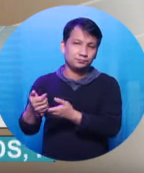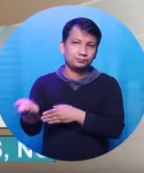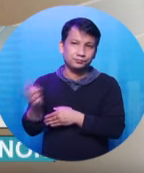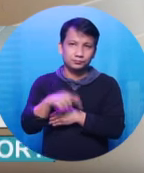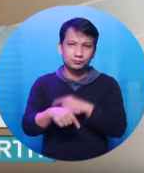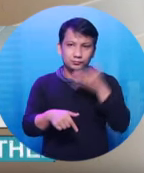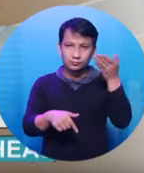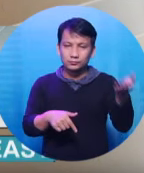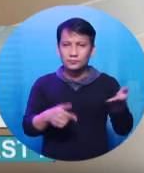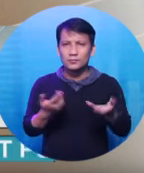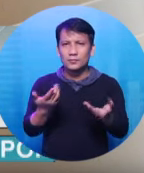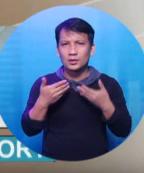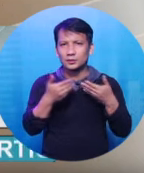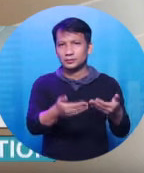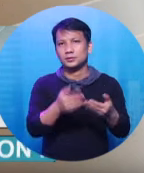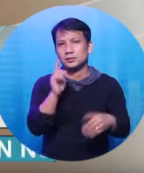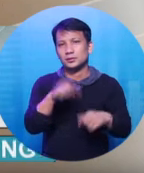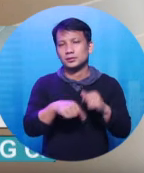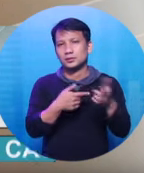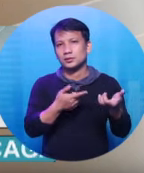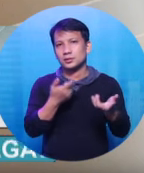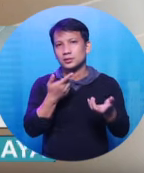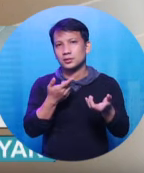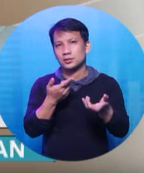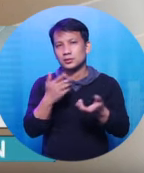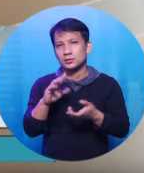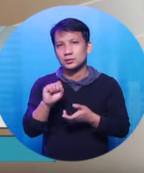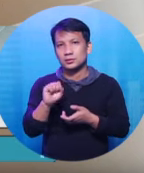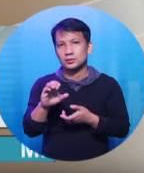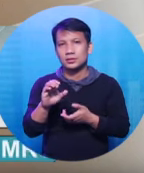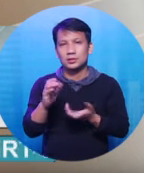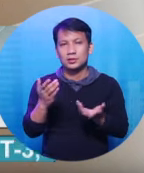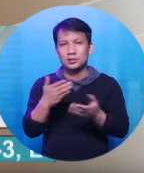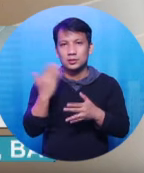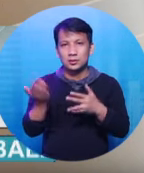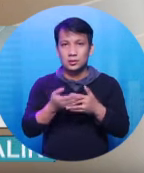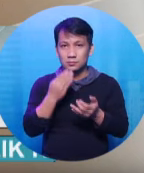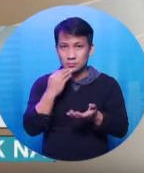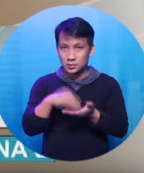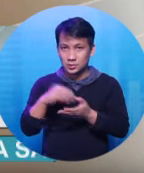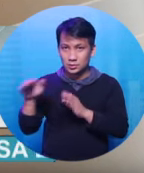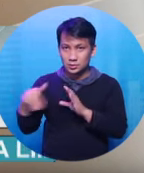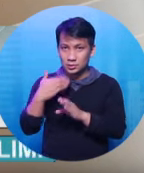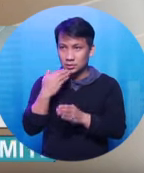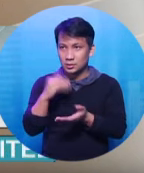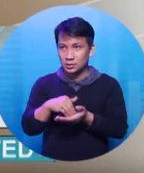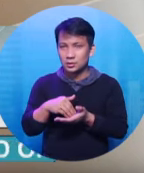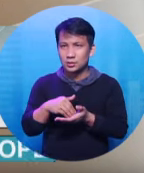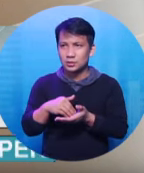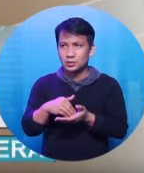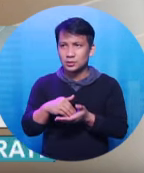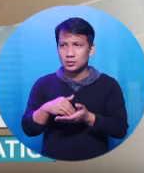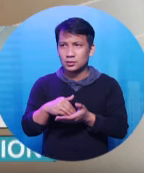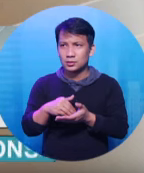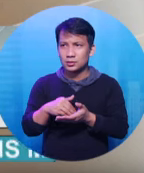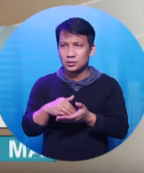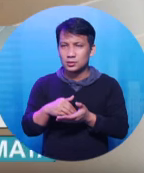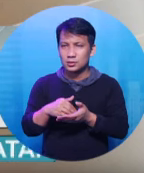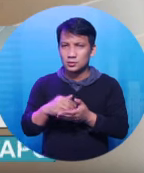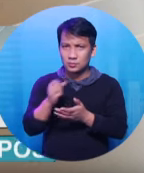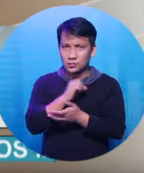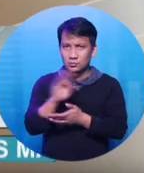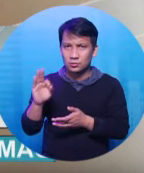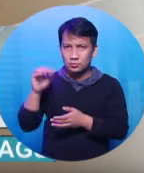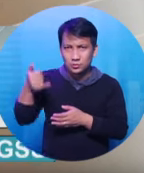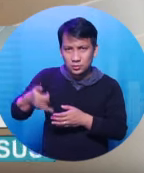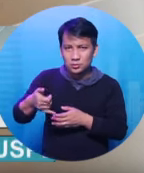And itutuloy po namin yung kaso, sir. Kasi uulitin ko, nag-message po ang kapatid ko sa kanya. Pinapadelete po yung post.